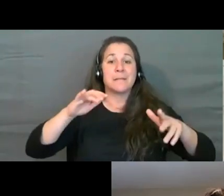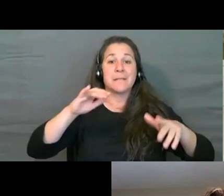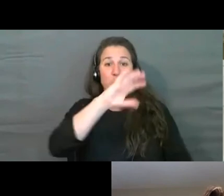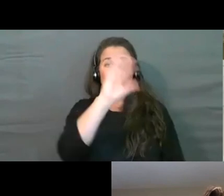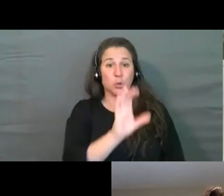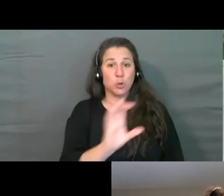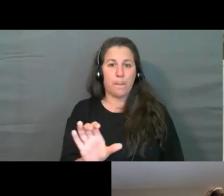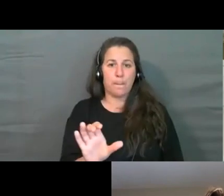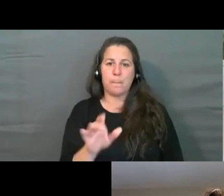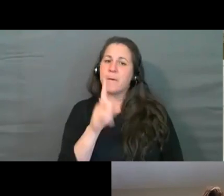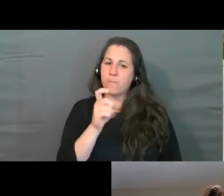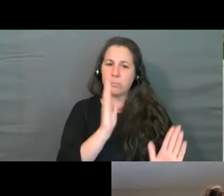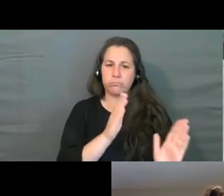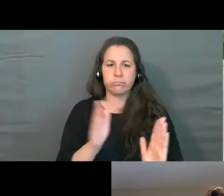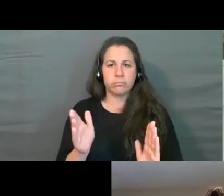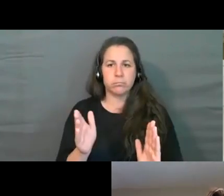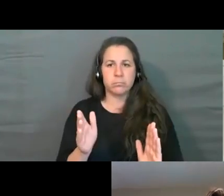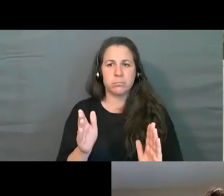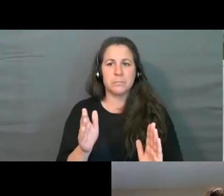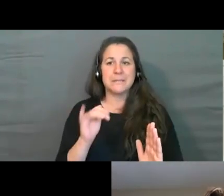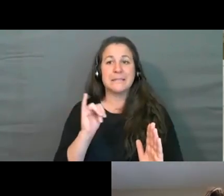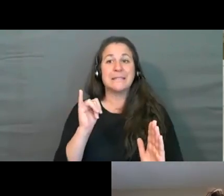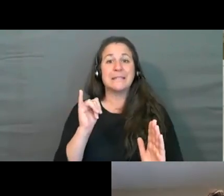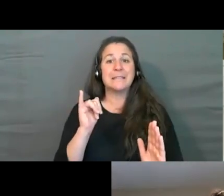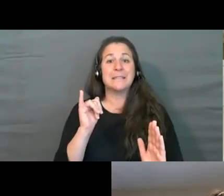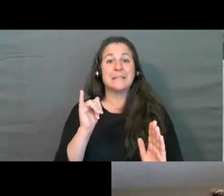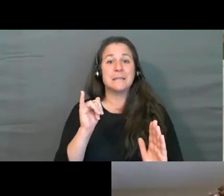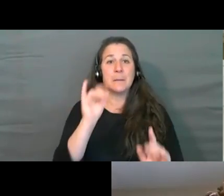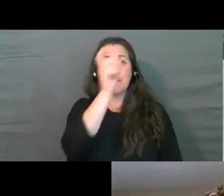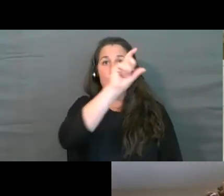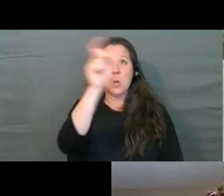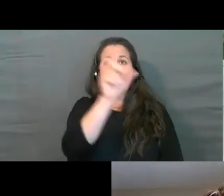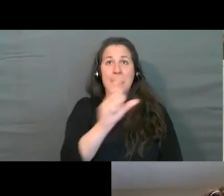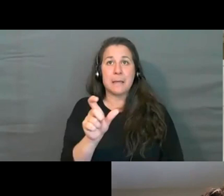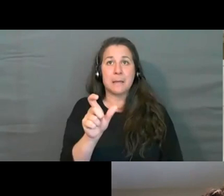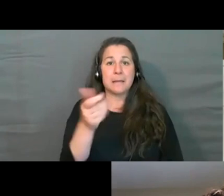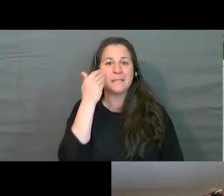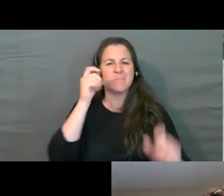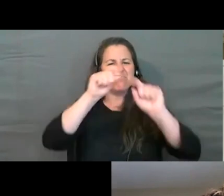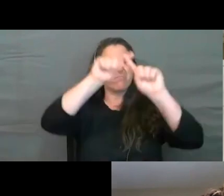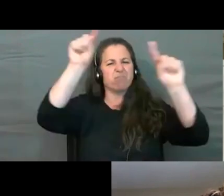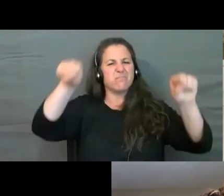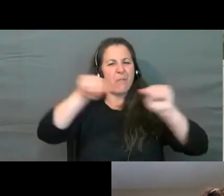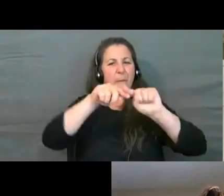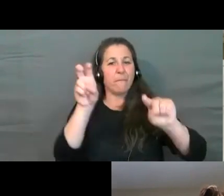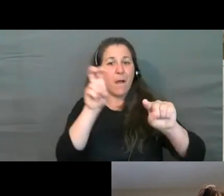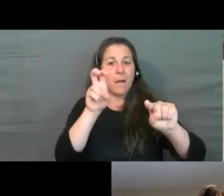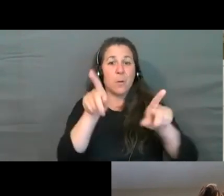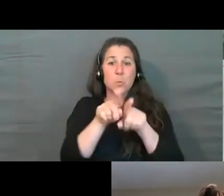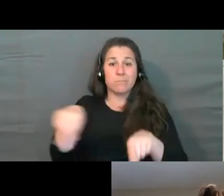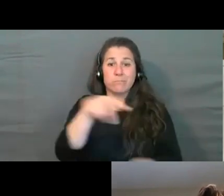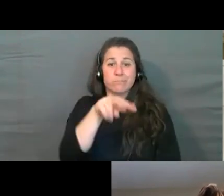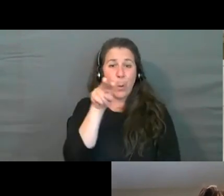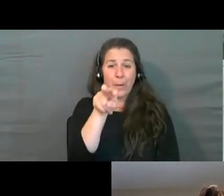faut être discipliné, mais quand la fenêtre verte s'allume, on est en mosaïque, elle sait qui regarder, puis on est vraiment face à l'écran. Par